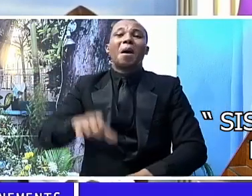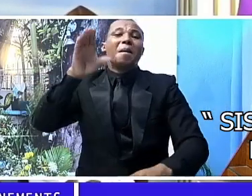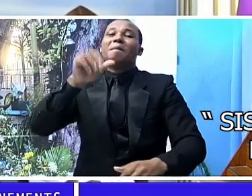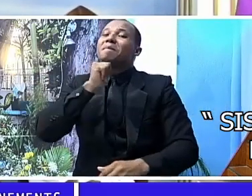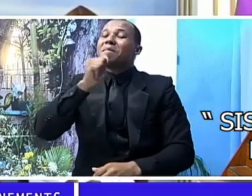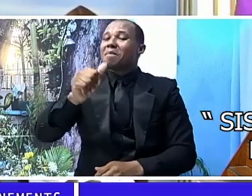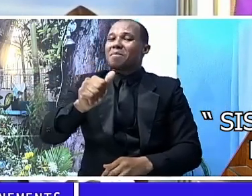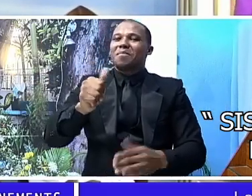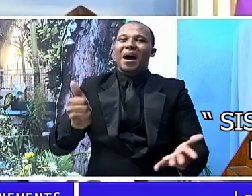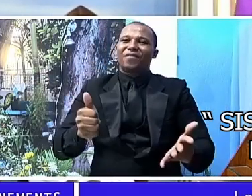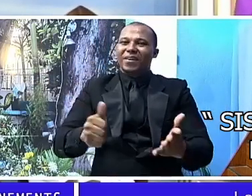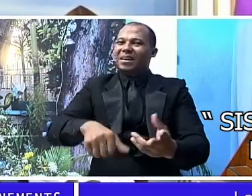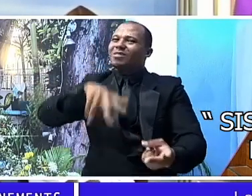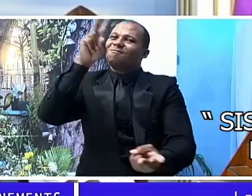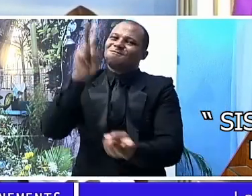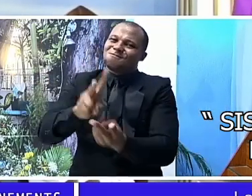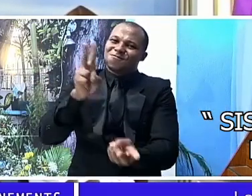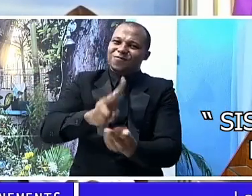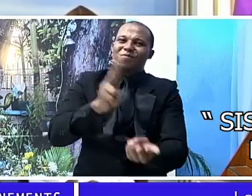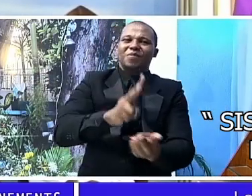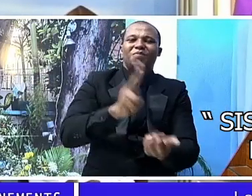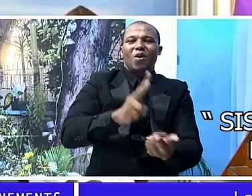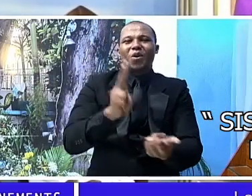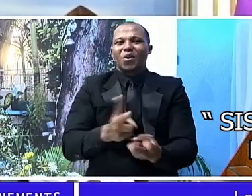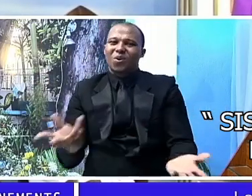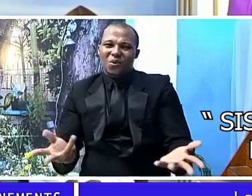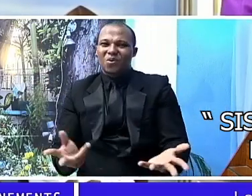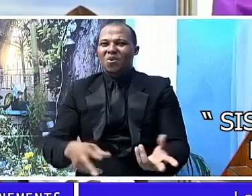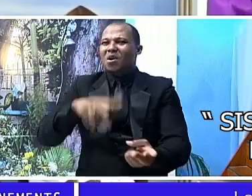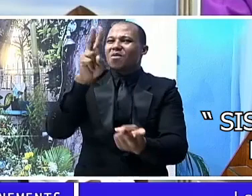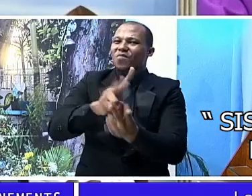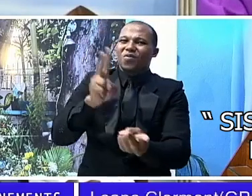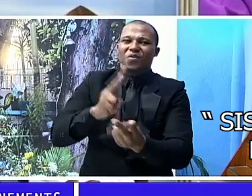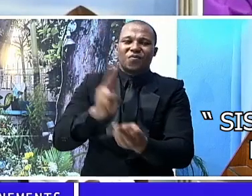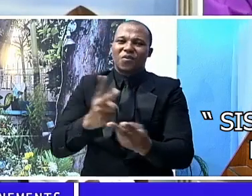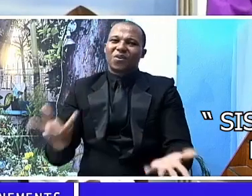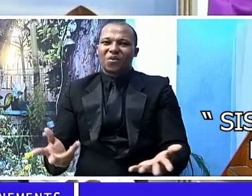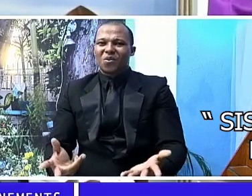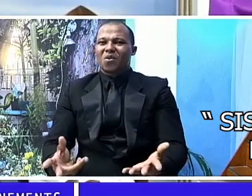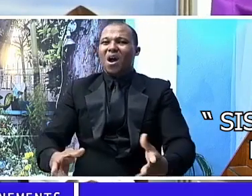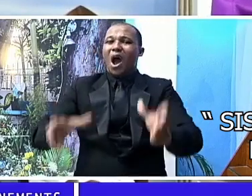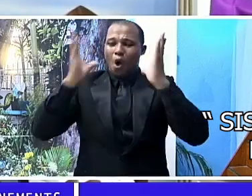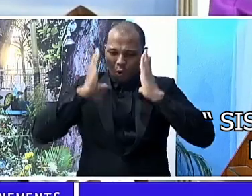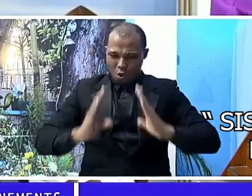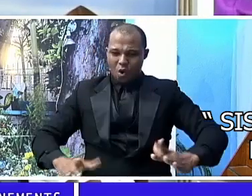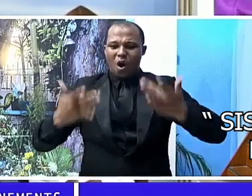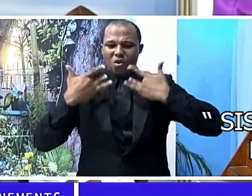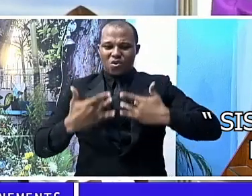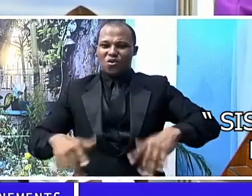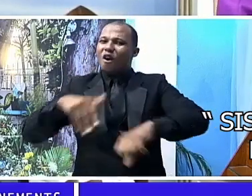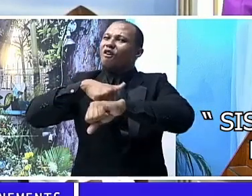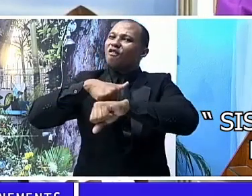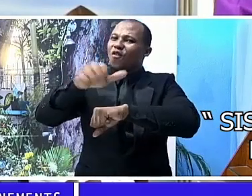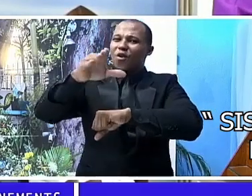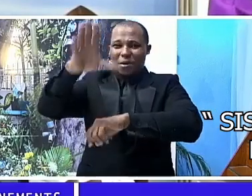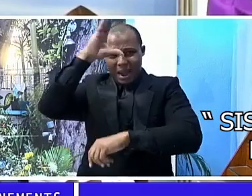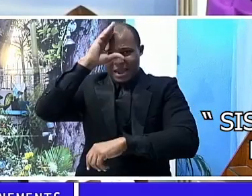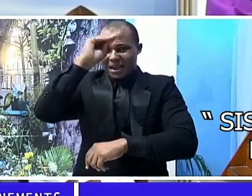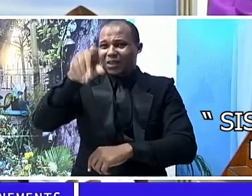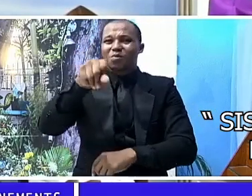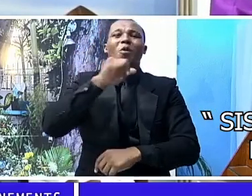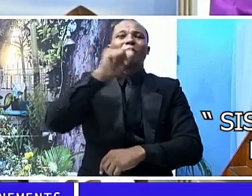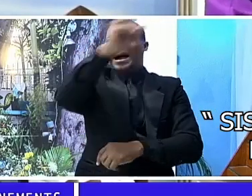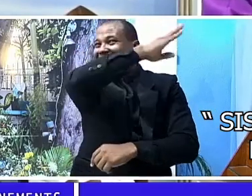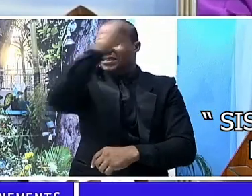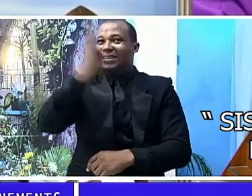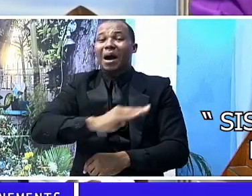des scènes pornographiques comme jeune fille pour nous voyer sous forme de vidéo by un garçon. Parce qu'on pas jamais